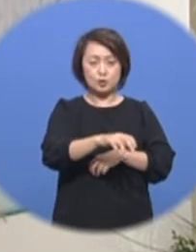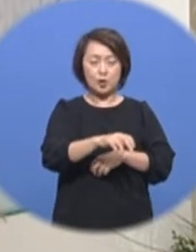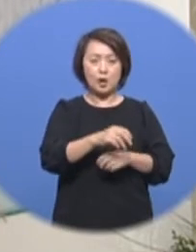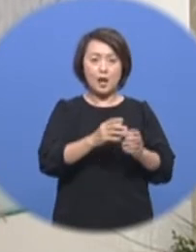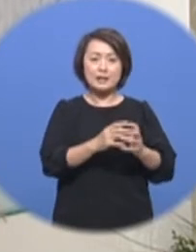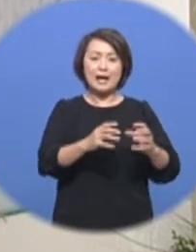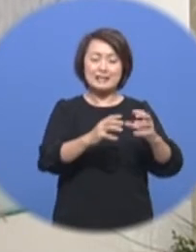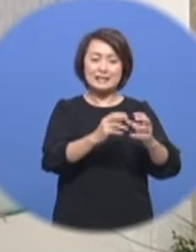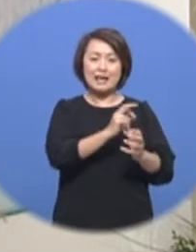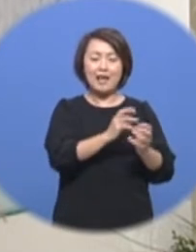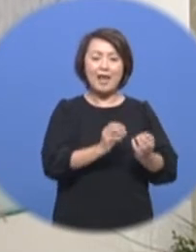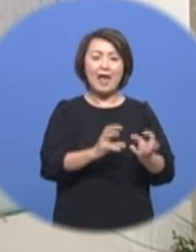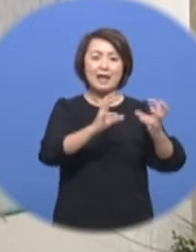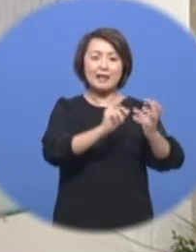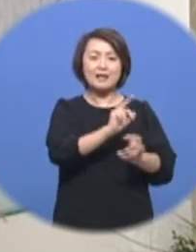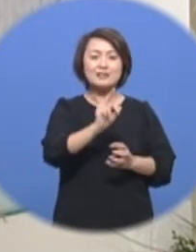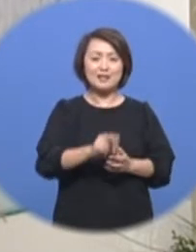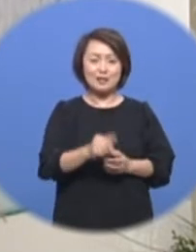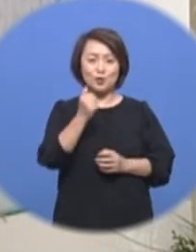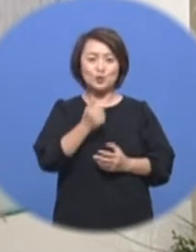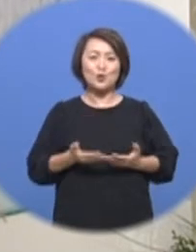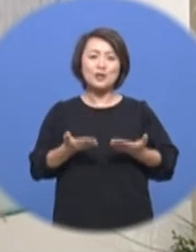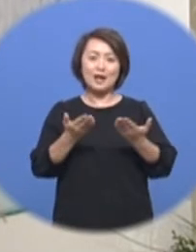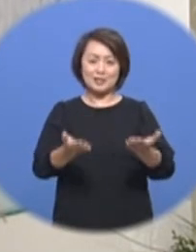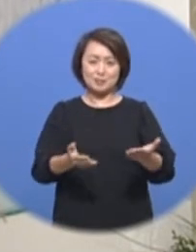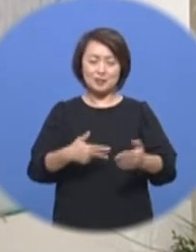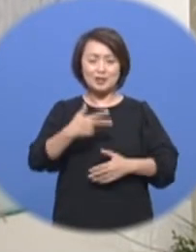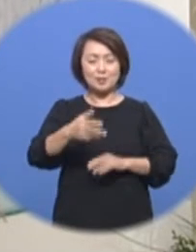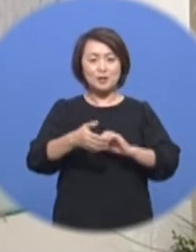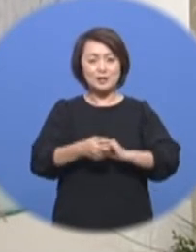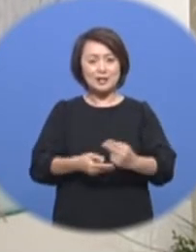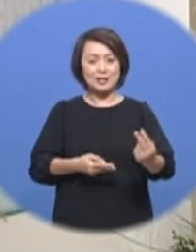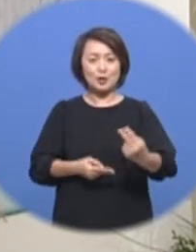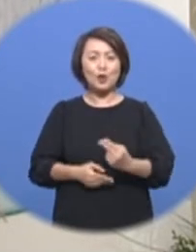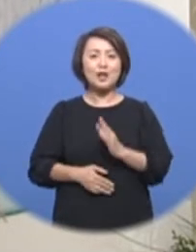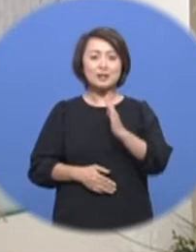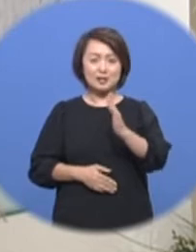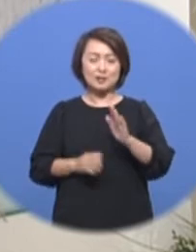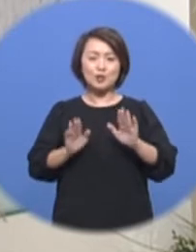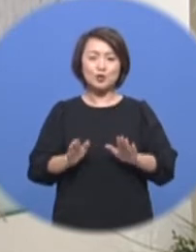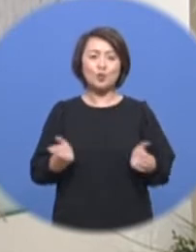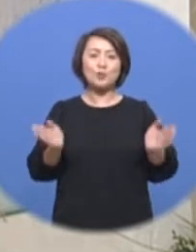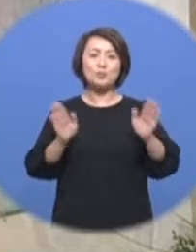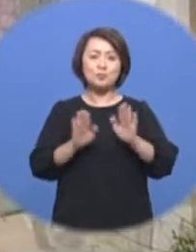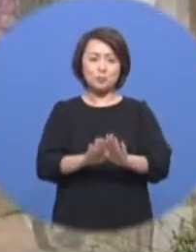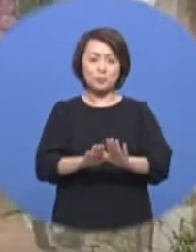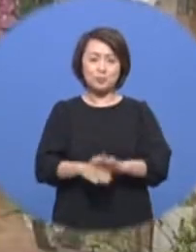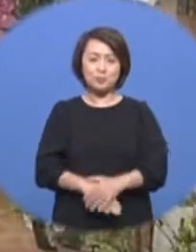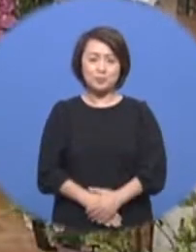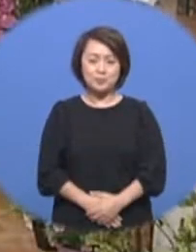を紹介します。来週もぜひご覧ください。それでは今日はこれで失礼いたします。